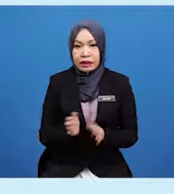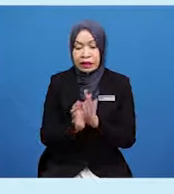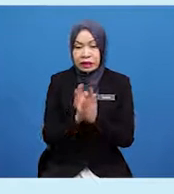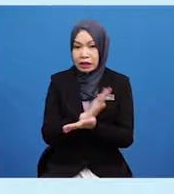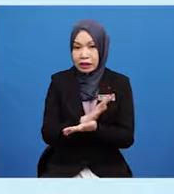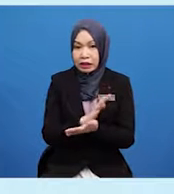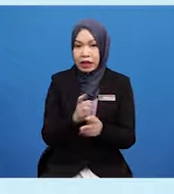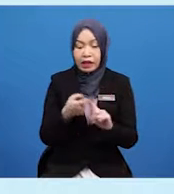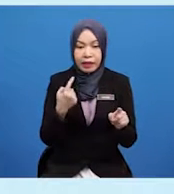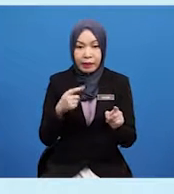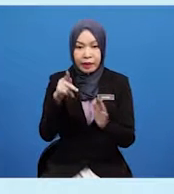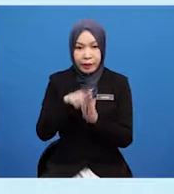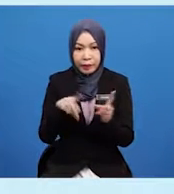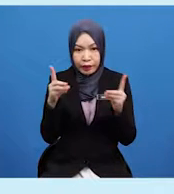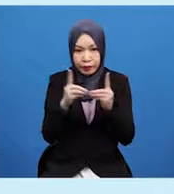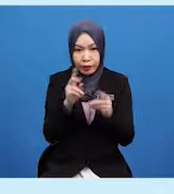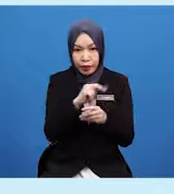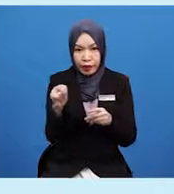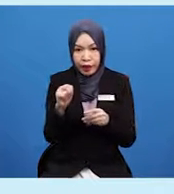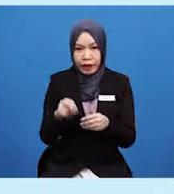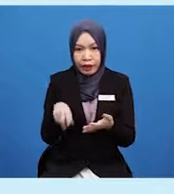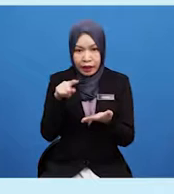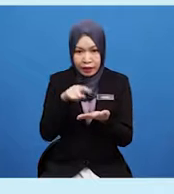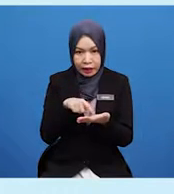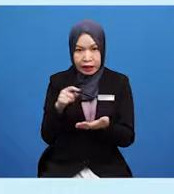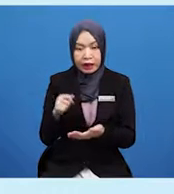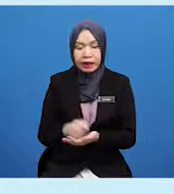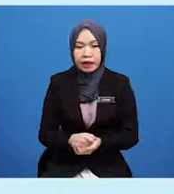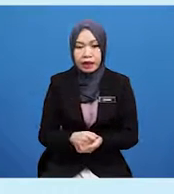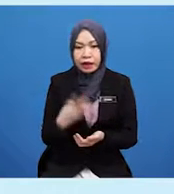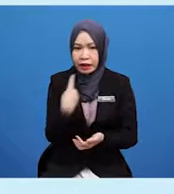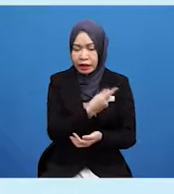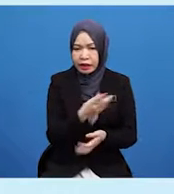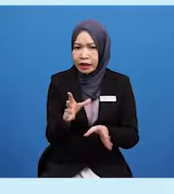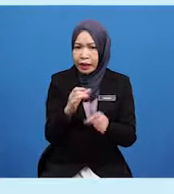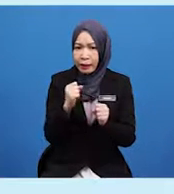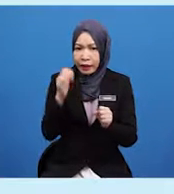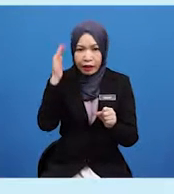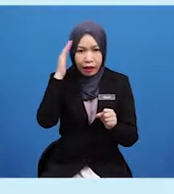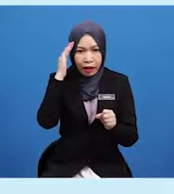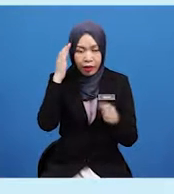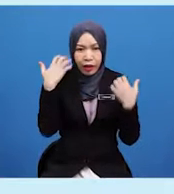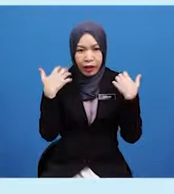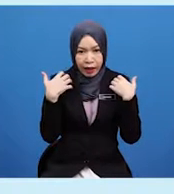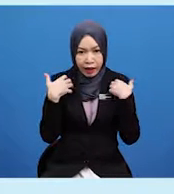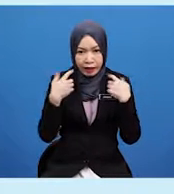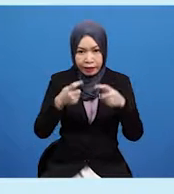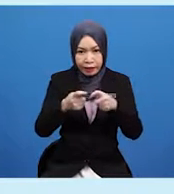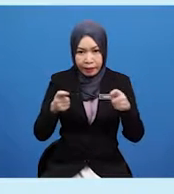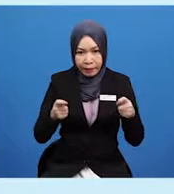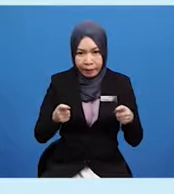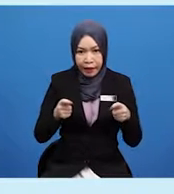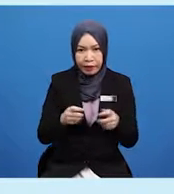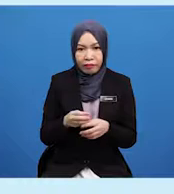melalui penemuan artefak dan ekova kita dapat mengetahui kawasan penempatan manusia zaman